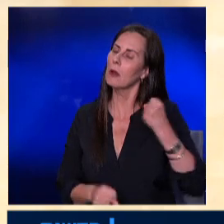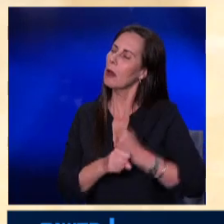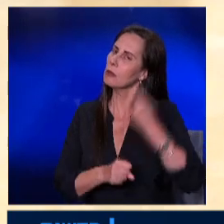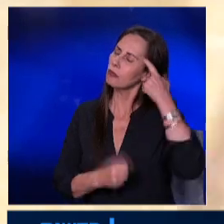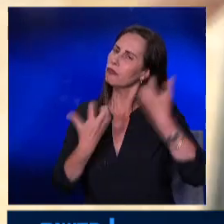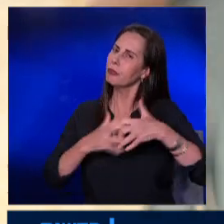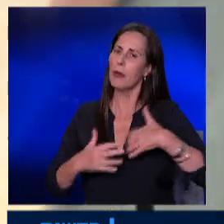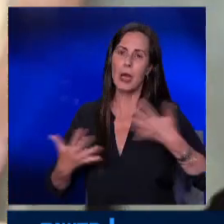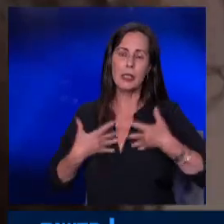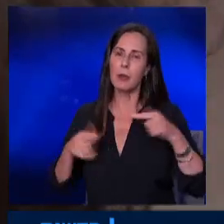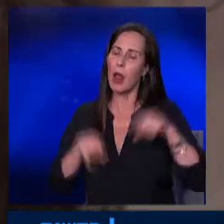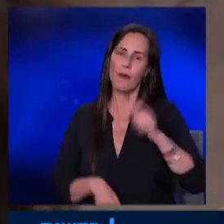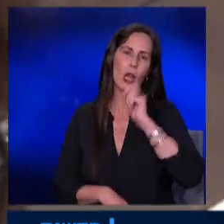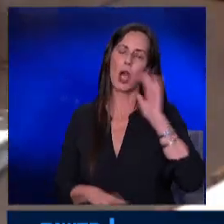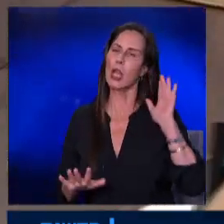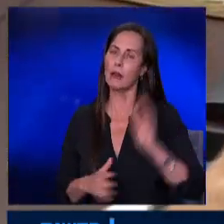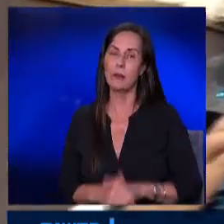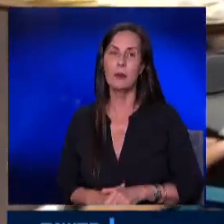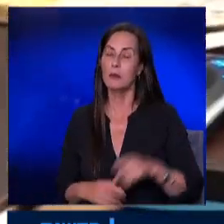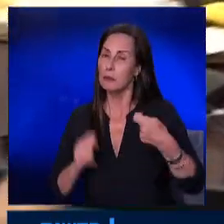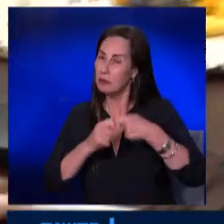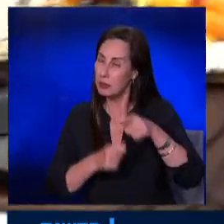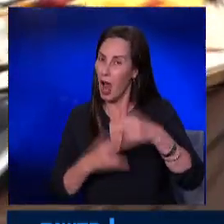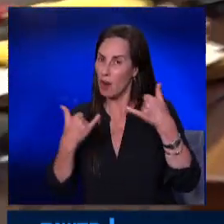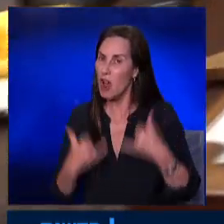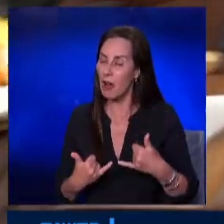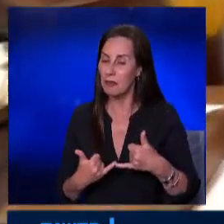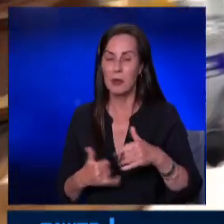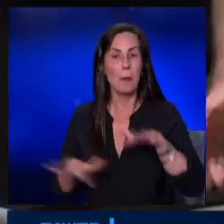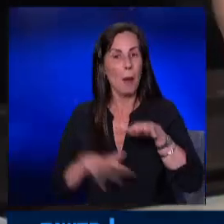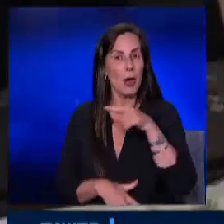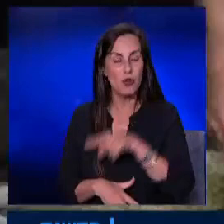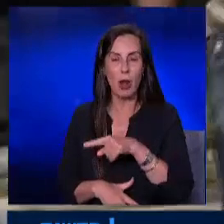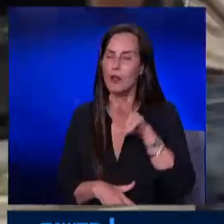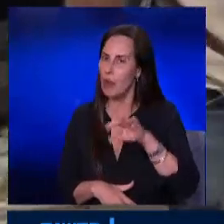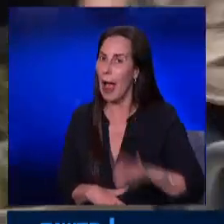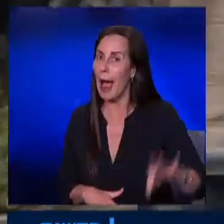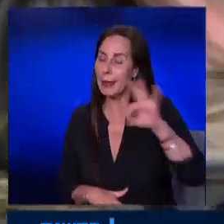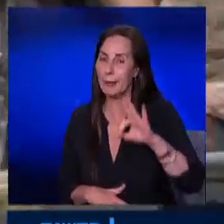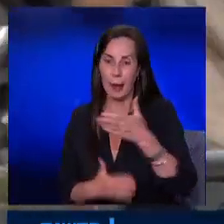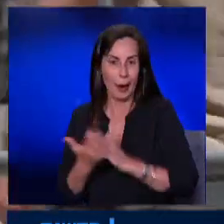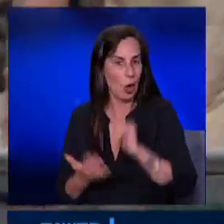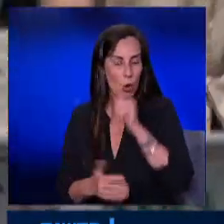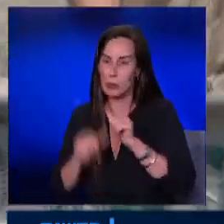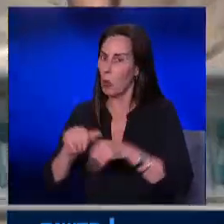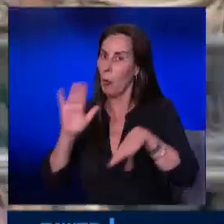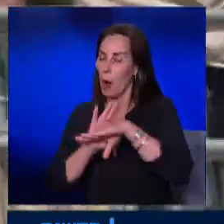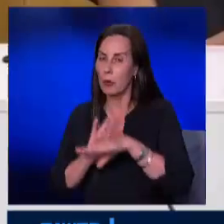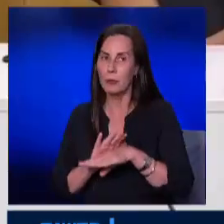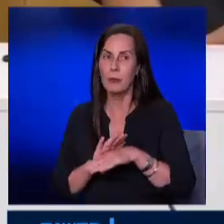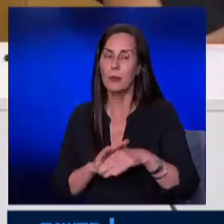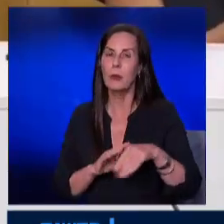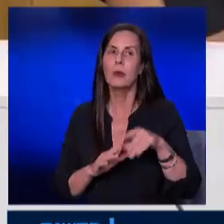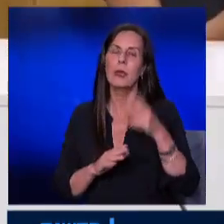ואני אשמח לבוא ולהתראיין. המגעים האלה בעיצומם, ובעוד שבקואליציה יש עדיין מי שמסרבים לתמוך בחוק, ניסו בכיריה